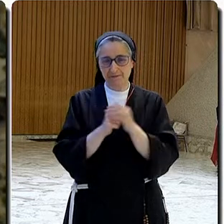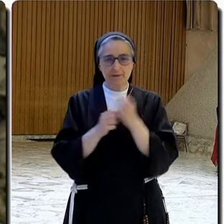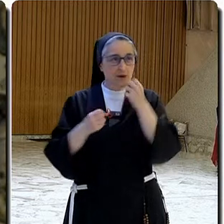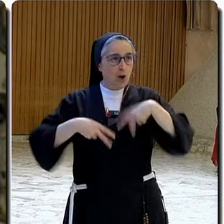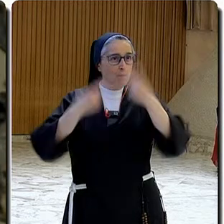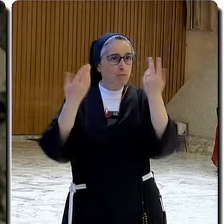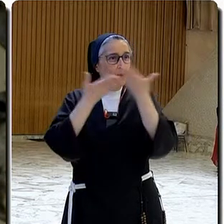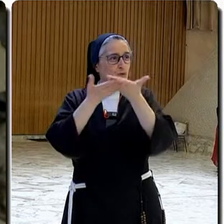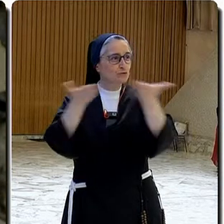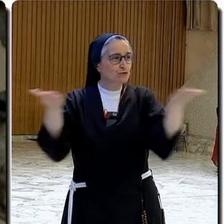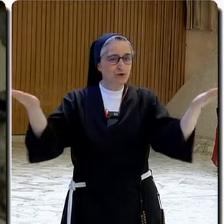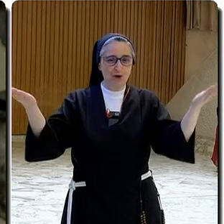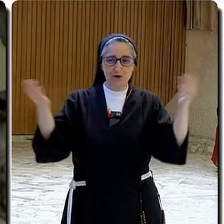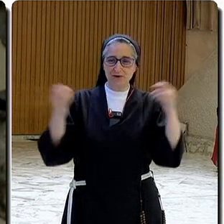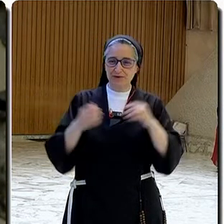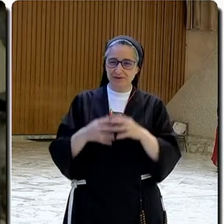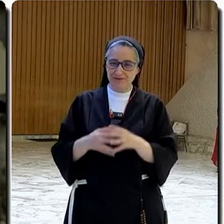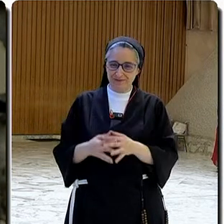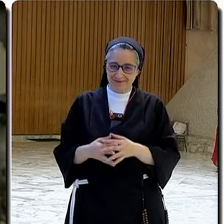Buongiorno a tutti,